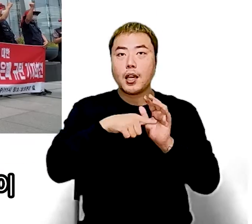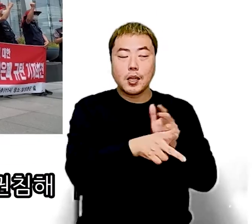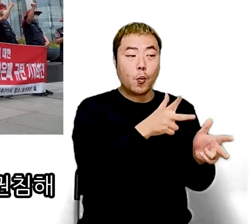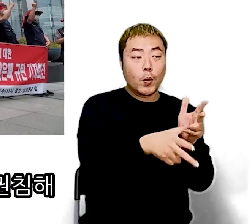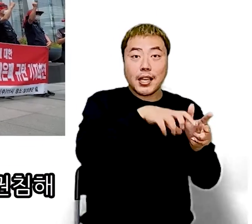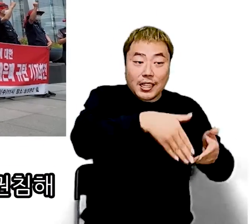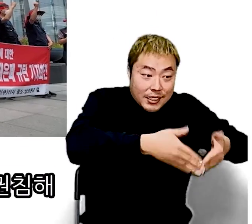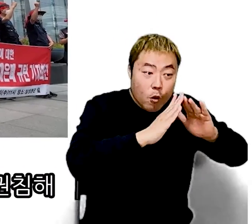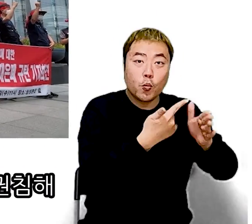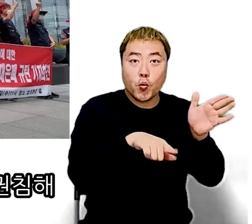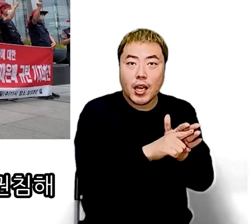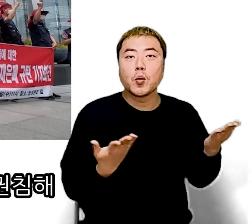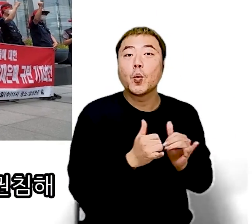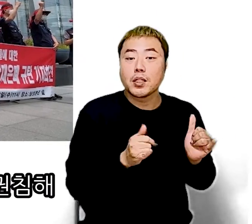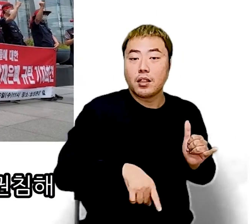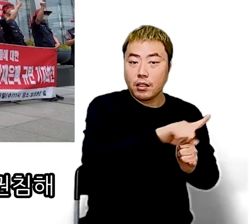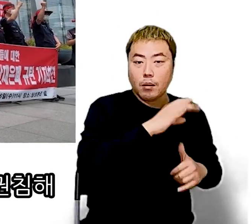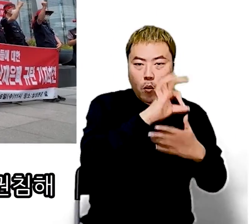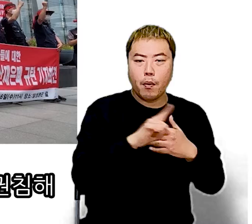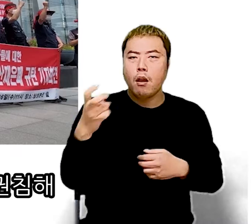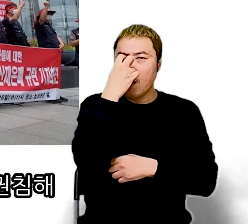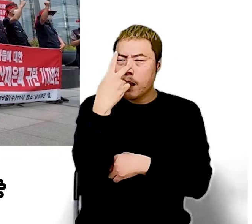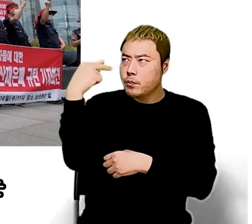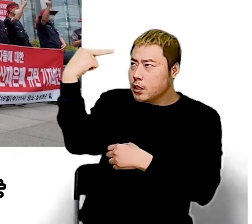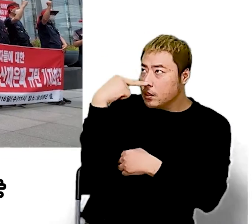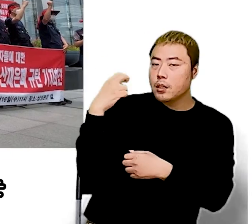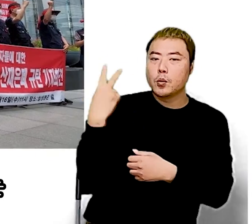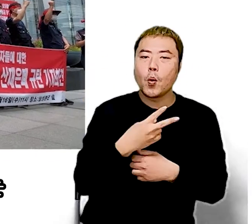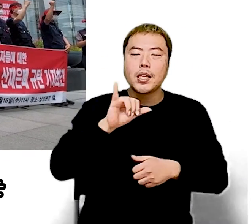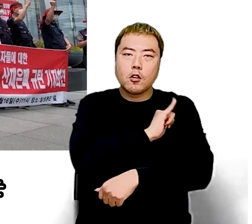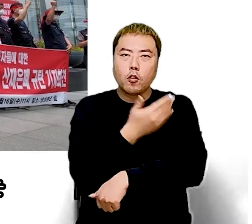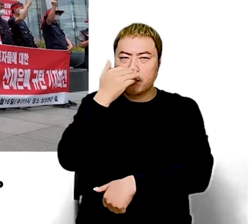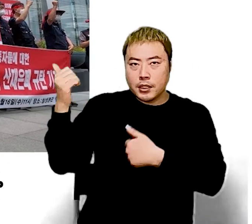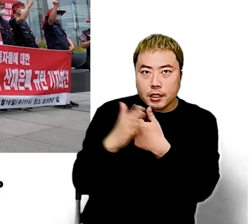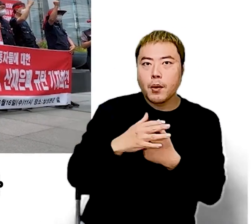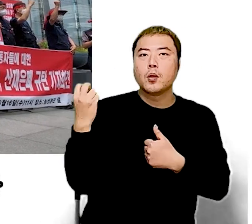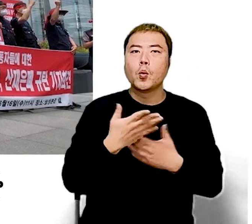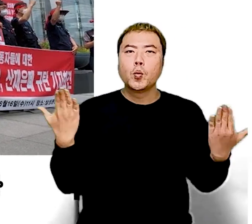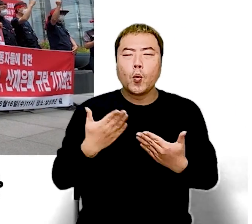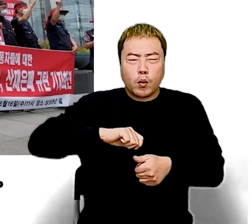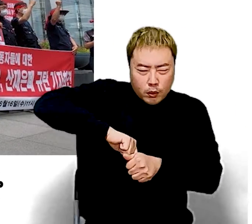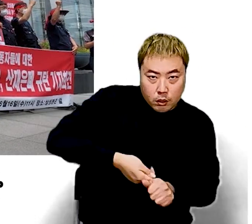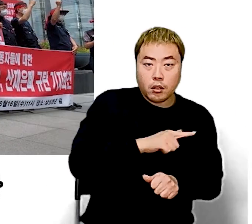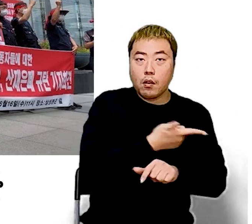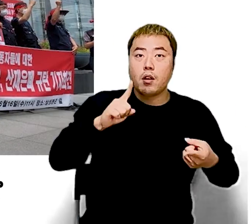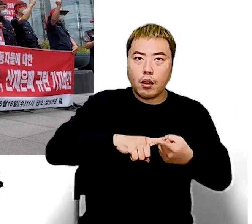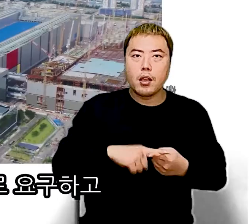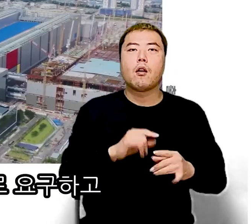노동자들이 삼성의 현장 감시 통제와 인권 침해, 노동 착취 등을 고발하는 기자회견을